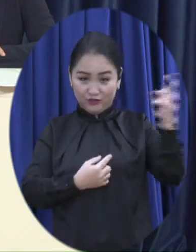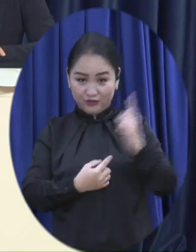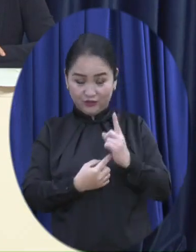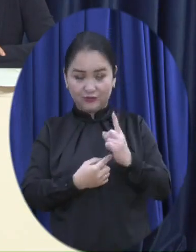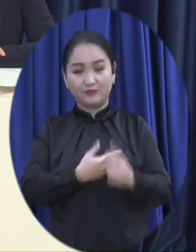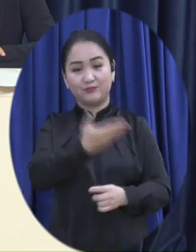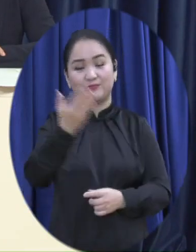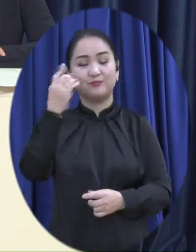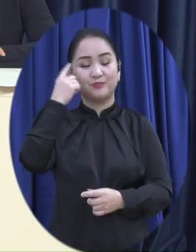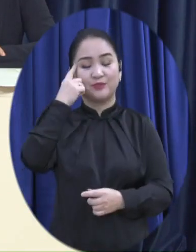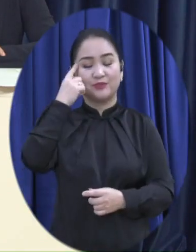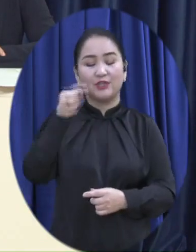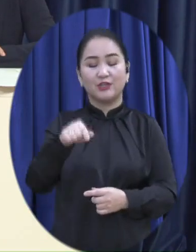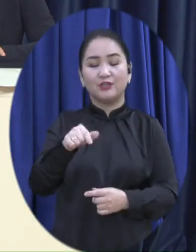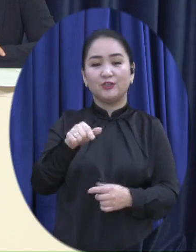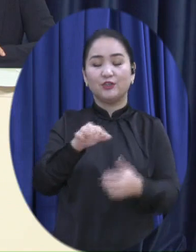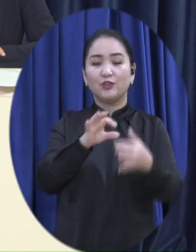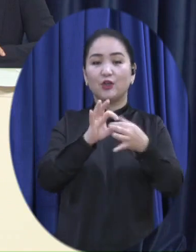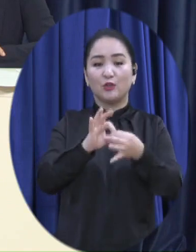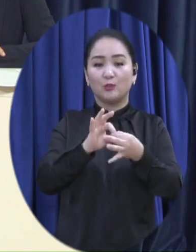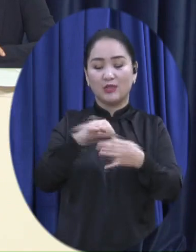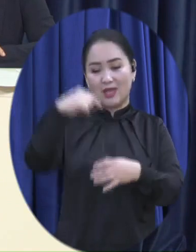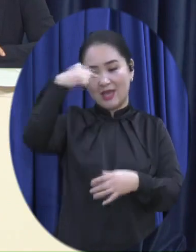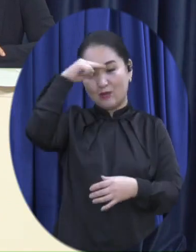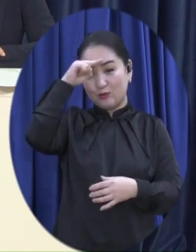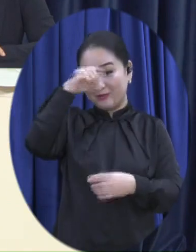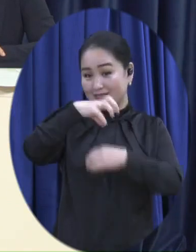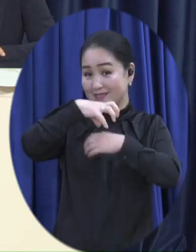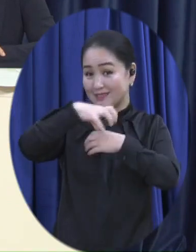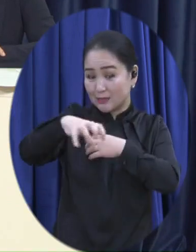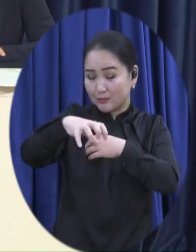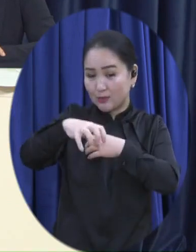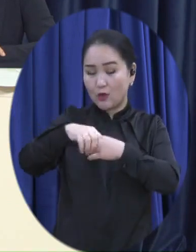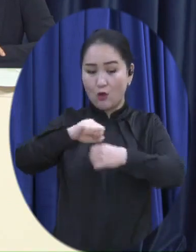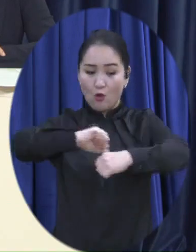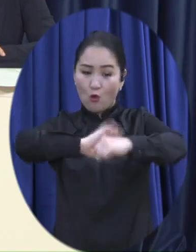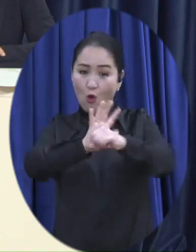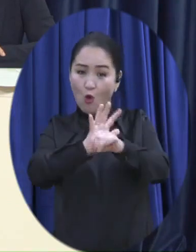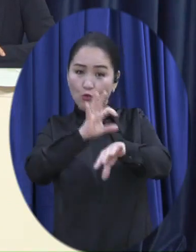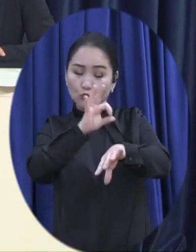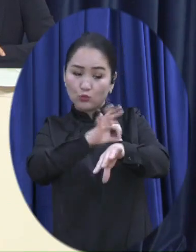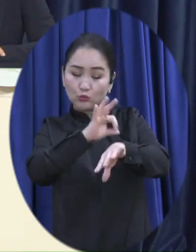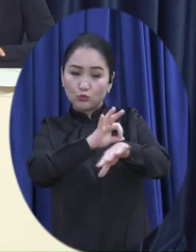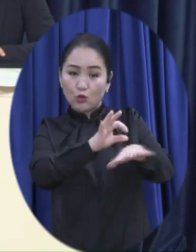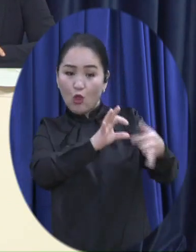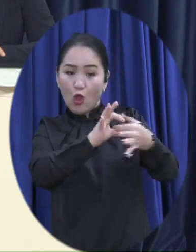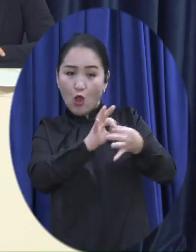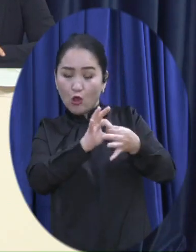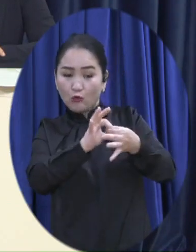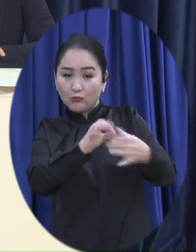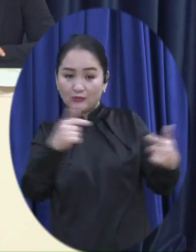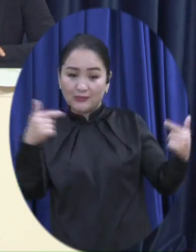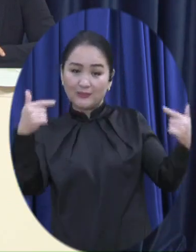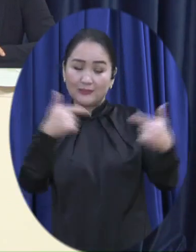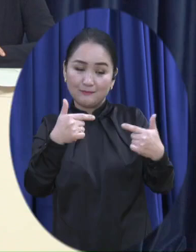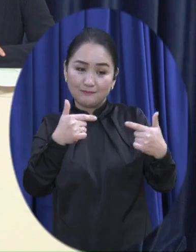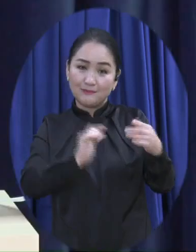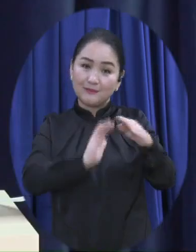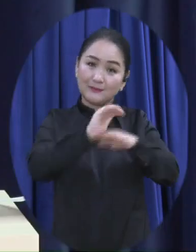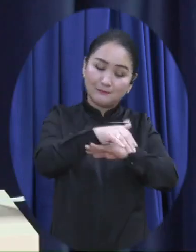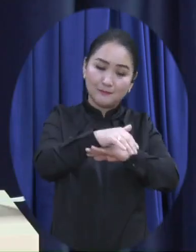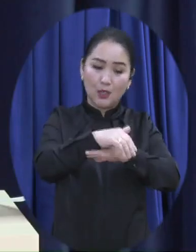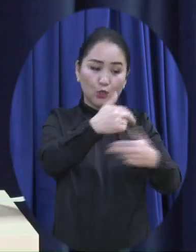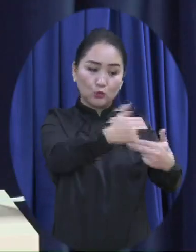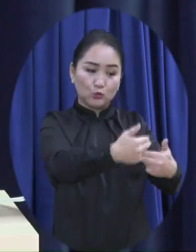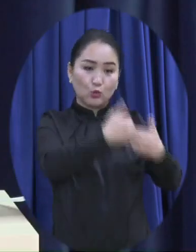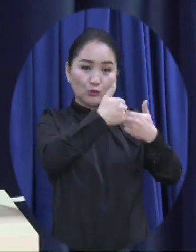энэ альчлынхаа хугацаанд бол эрүүл мэндийн салбар за ялангуяа коронавирус халдвартай тэмцэхэд бол одоо тусламж дэмжлэг үзүүлэхээр